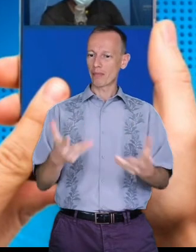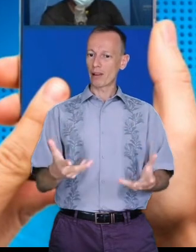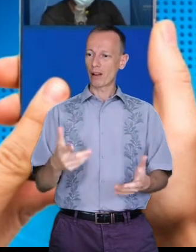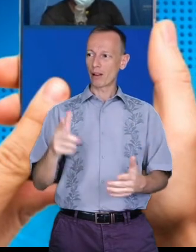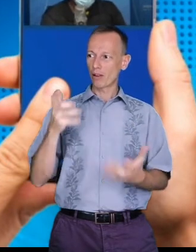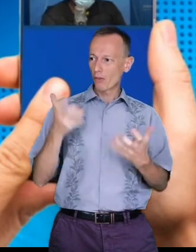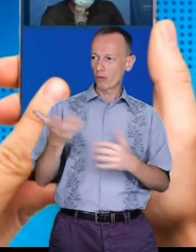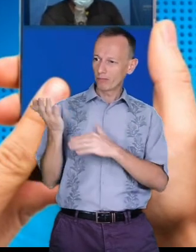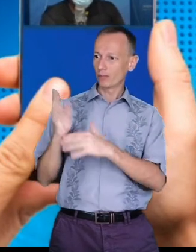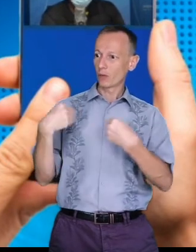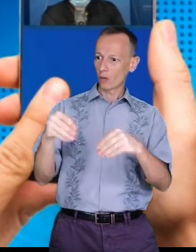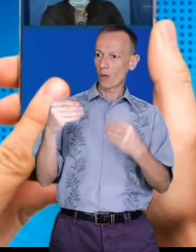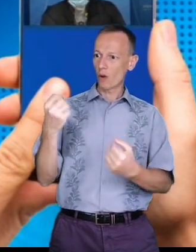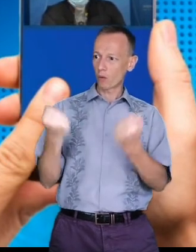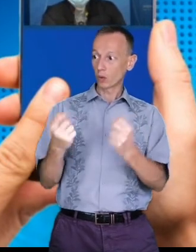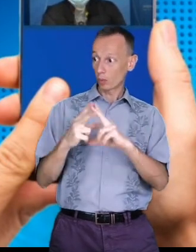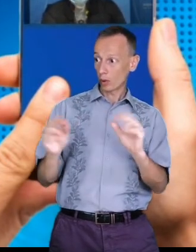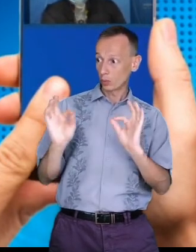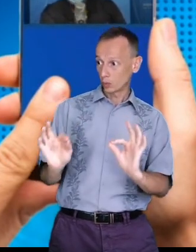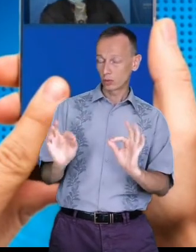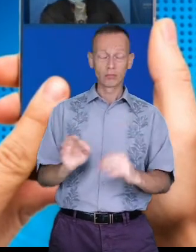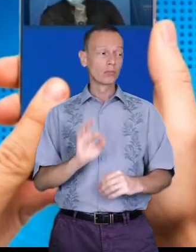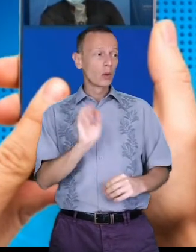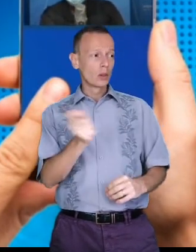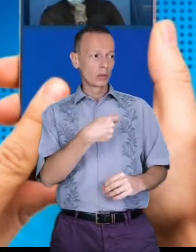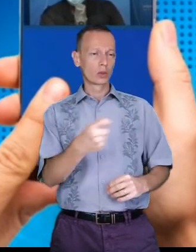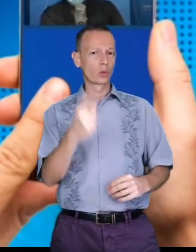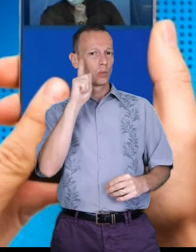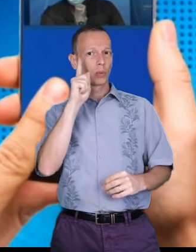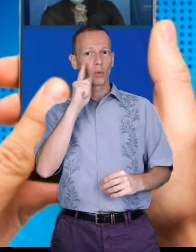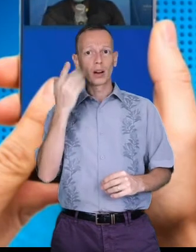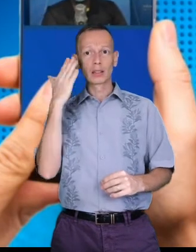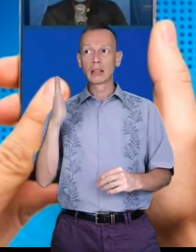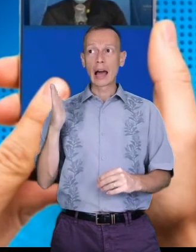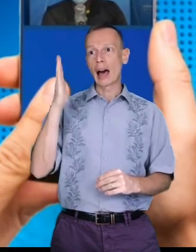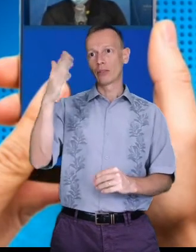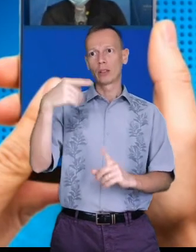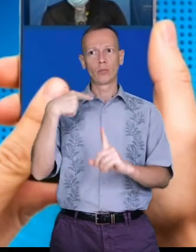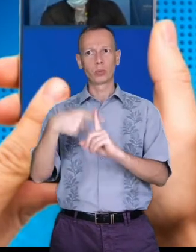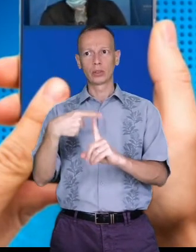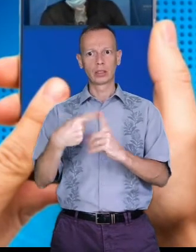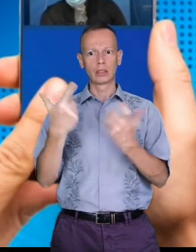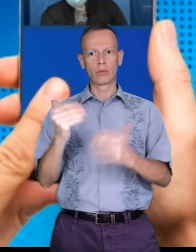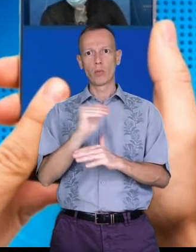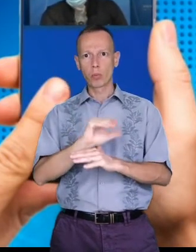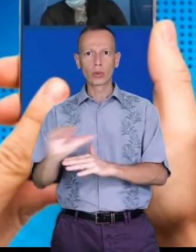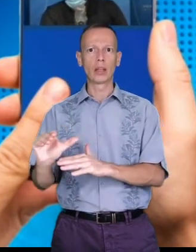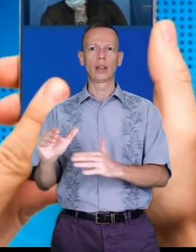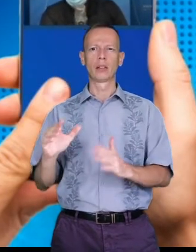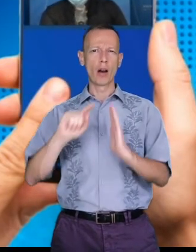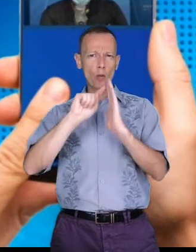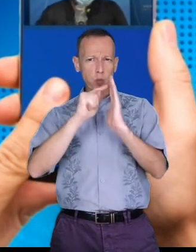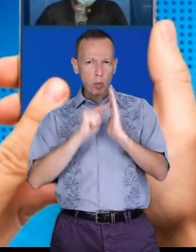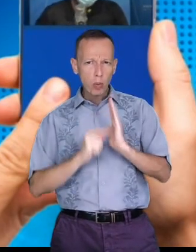ce sera encore l'un des moments forts du prochain salon? C'est la voiture de l'avenir, effectivement. C'est tellement avantageux